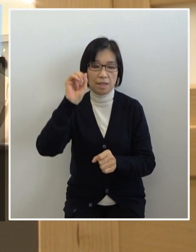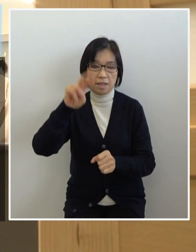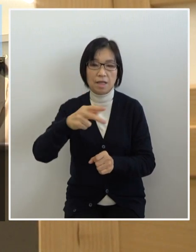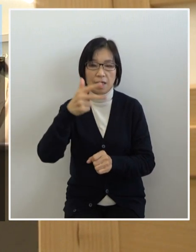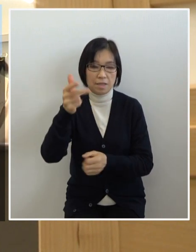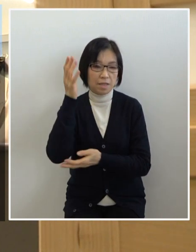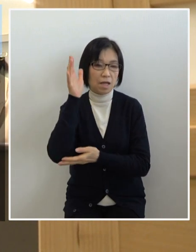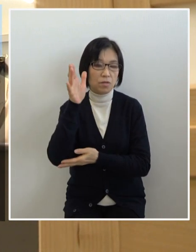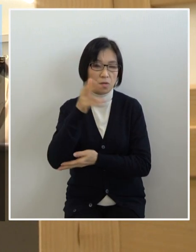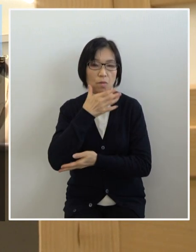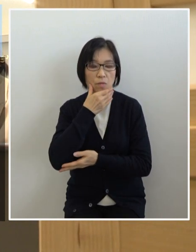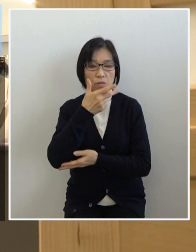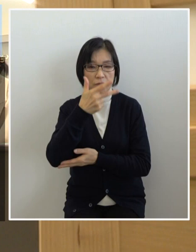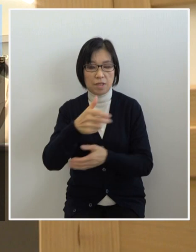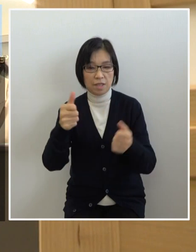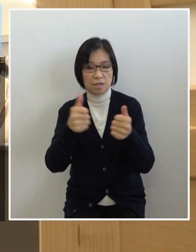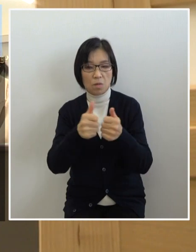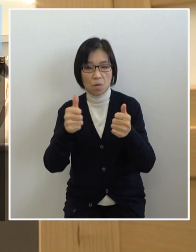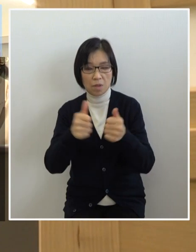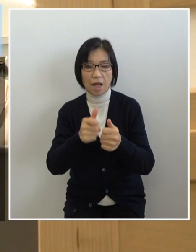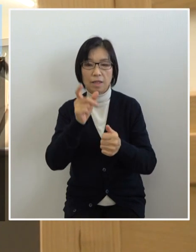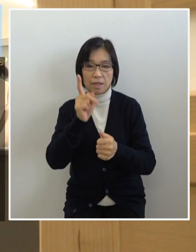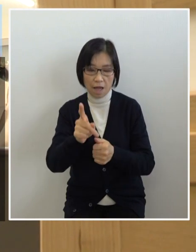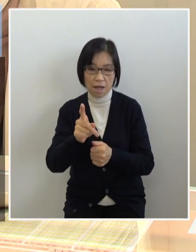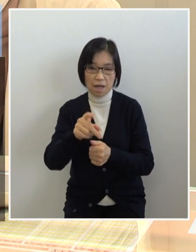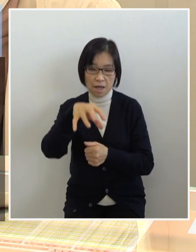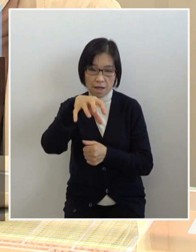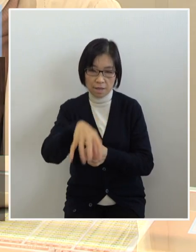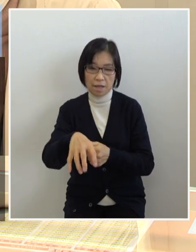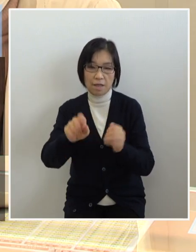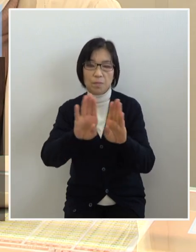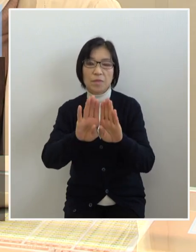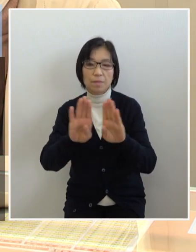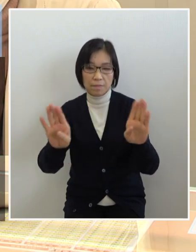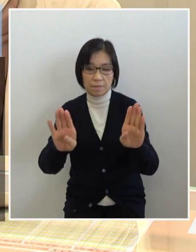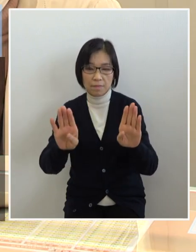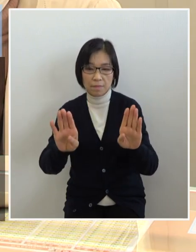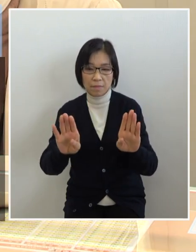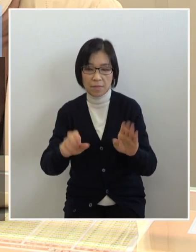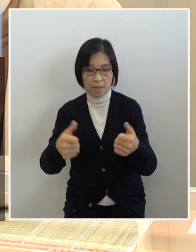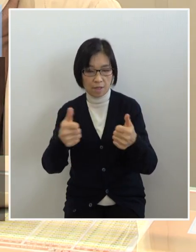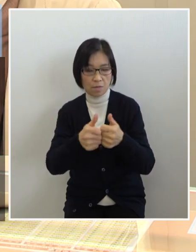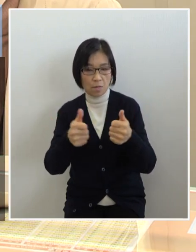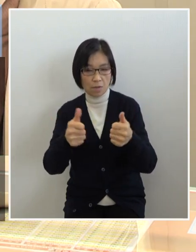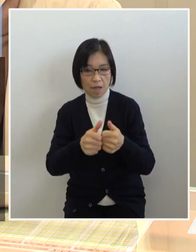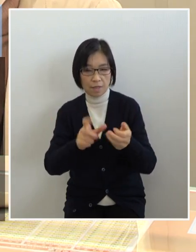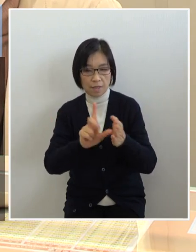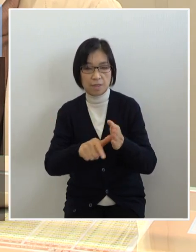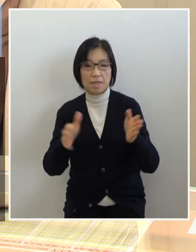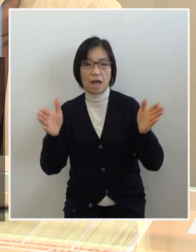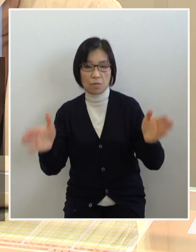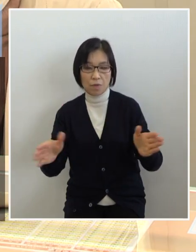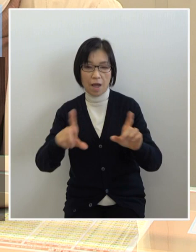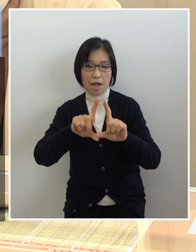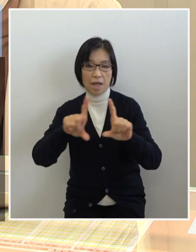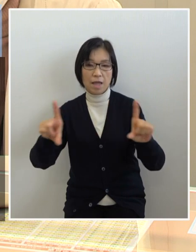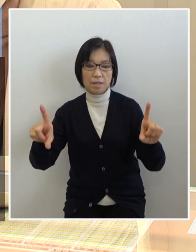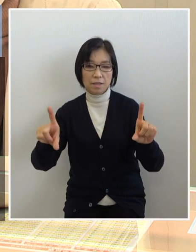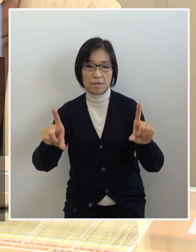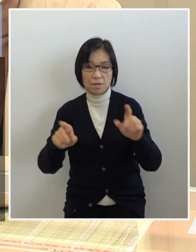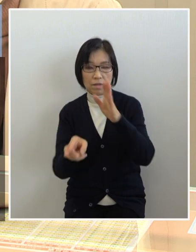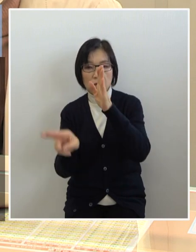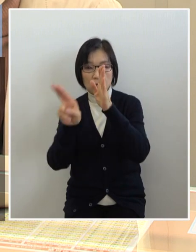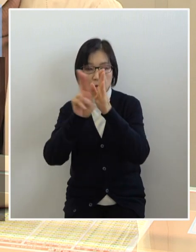祉相談課にて開設しています。相談時間は平日